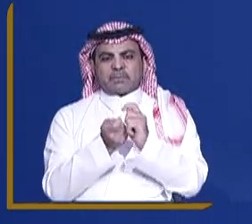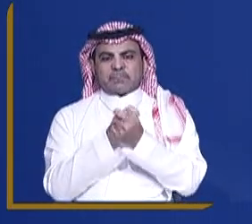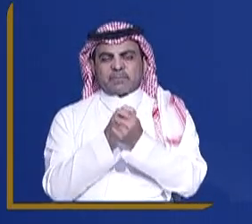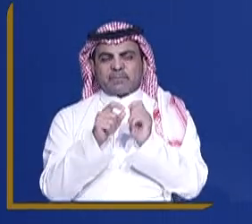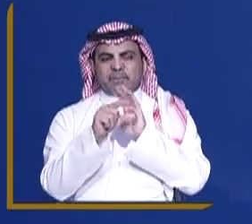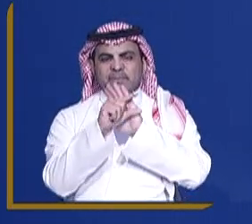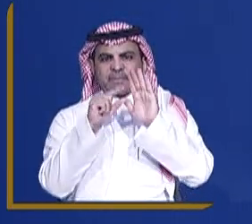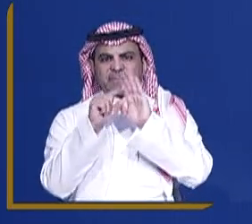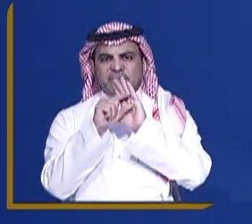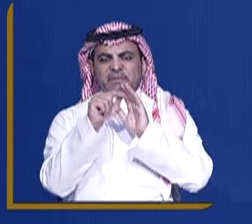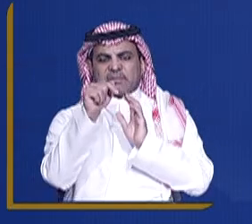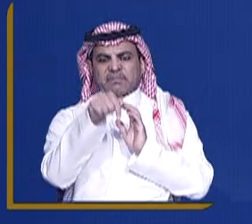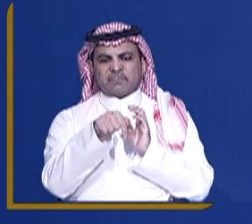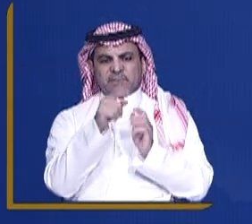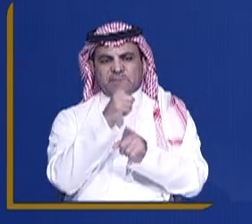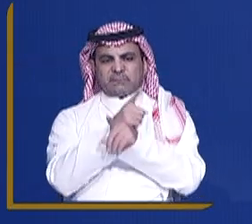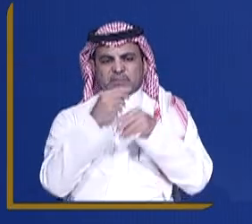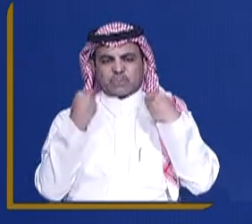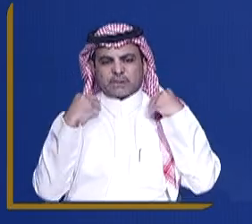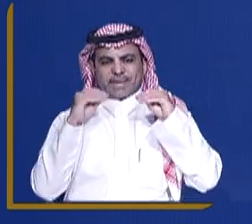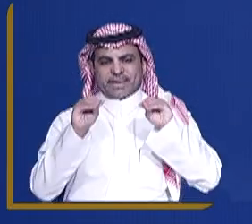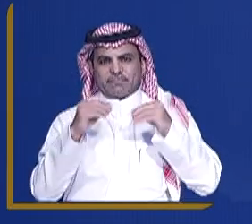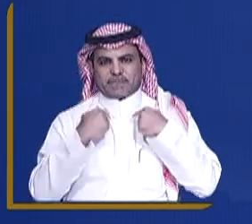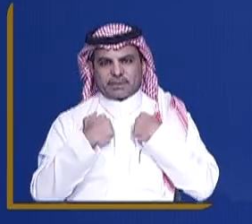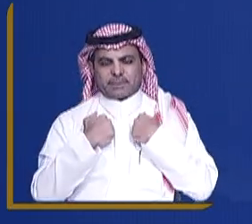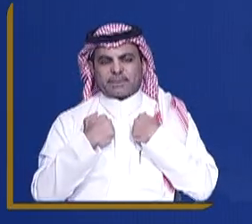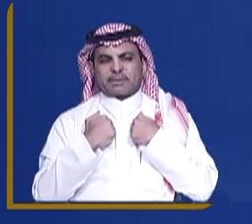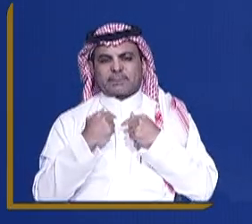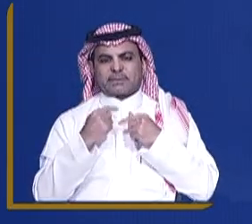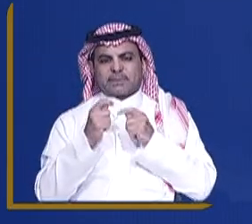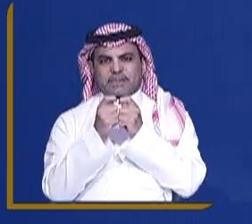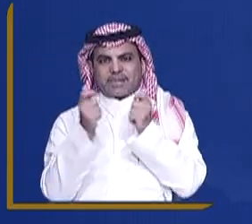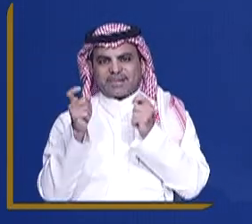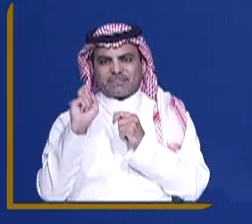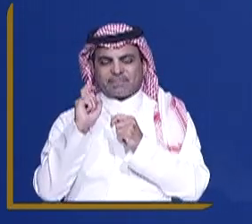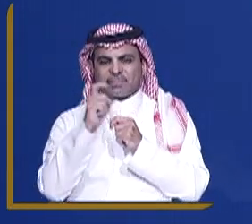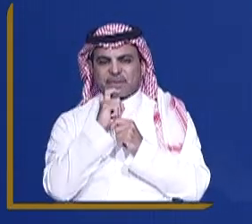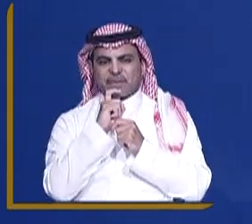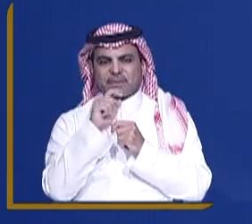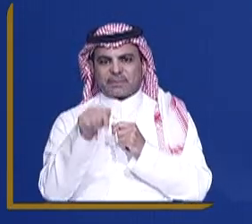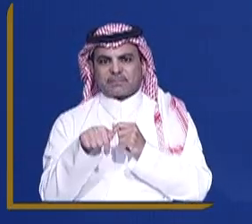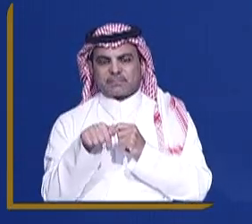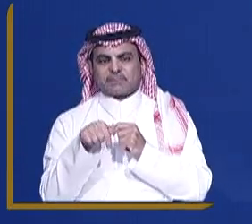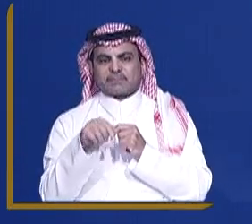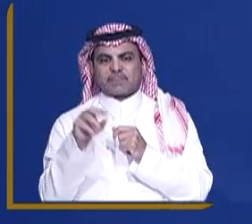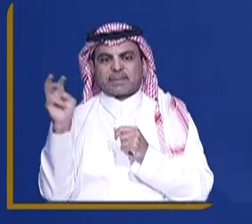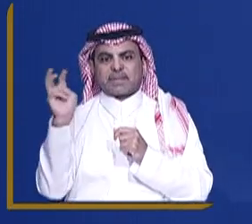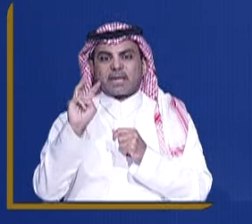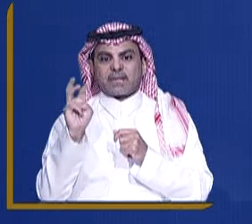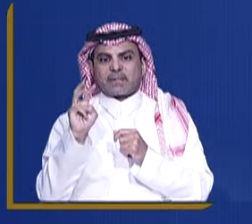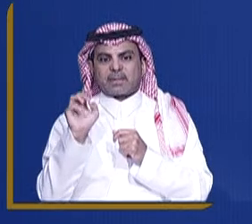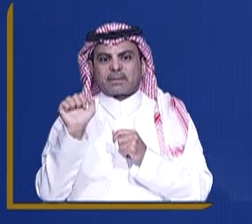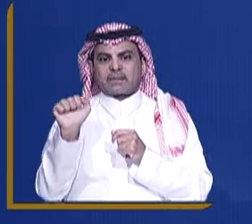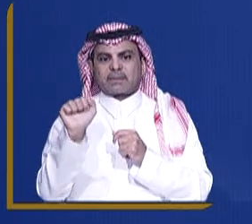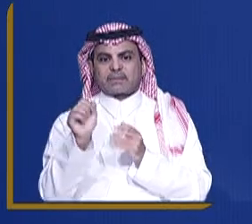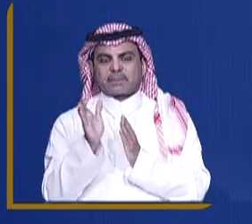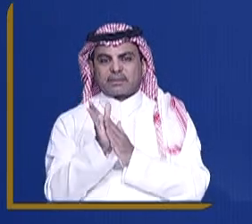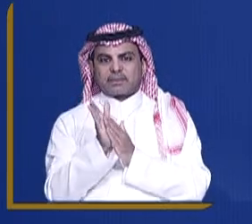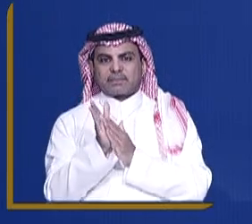المواضيع. بالنسبة لنا في وزارة التعليم، أعتقد أنه تعزيز دور القطاع الخاص